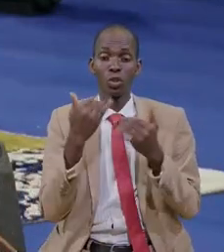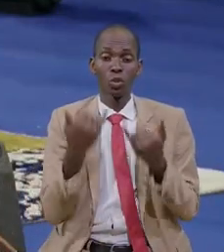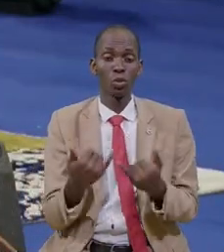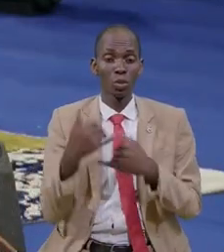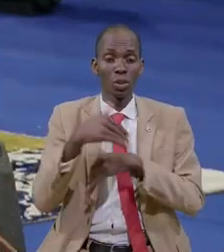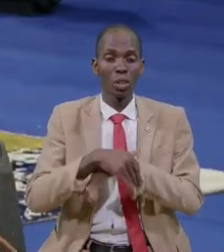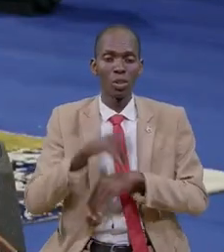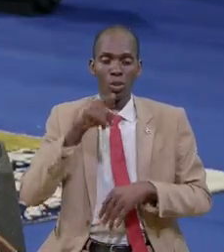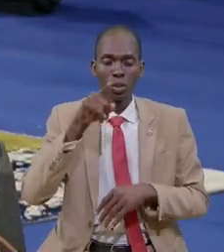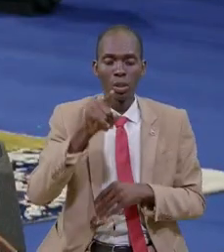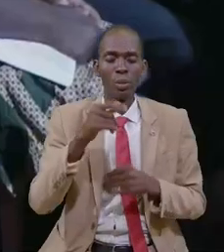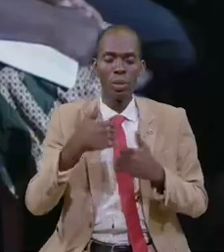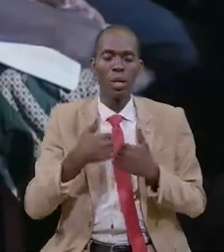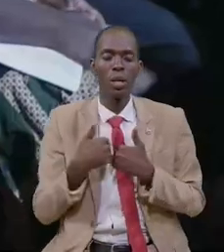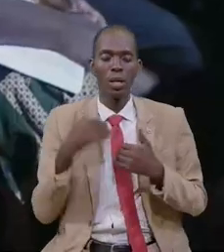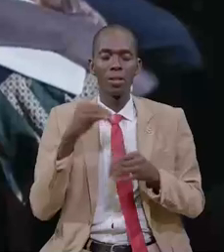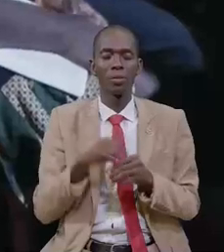soir, tu l'as.